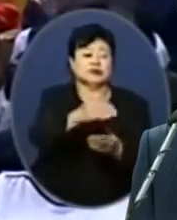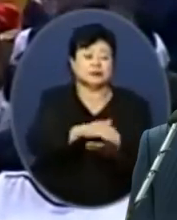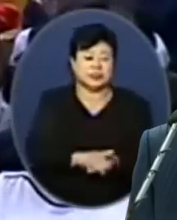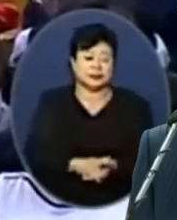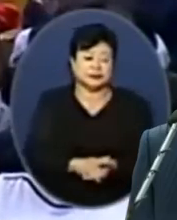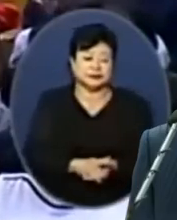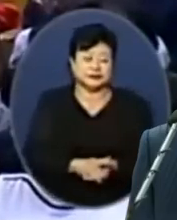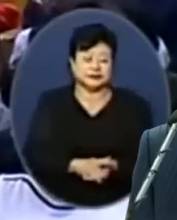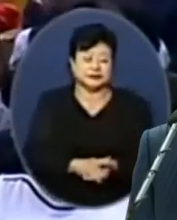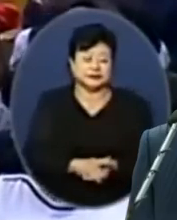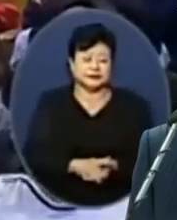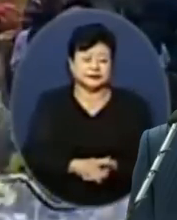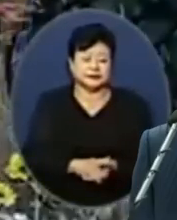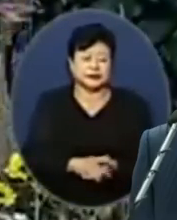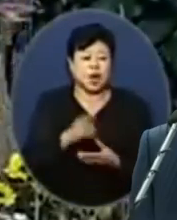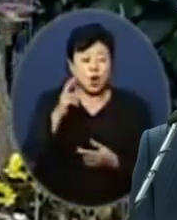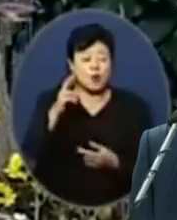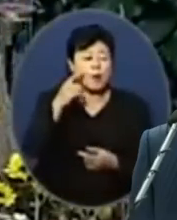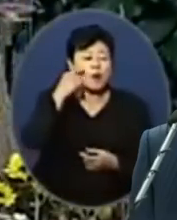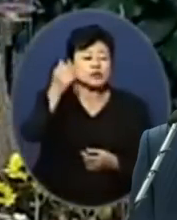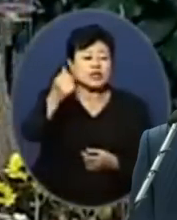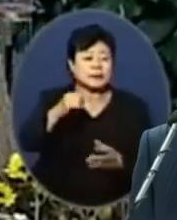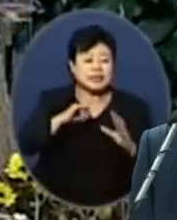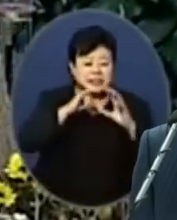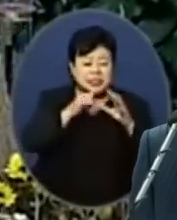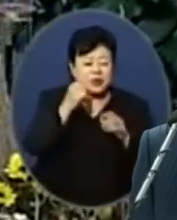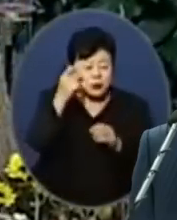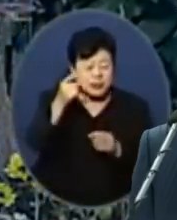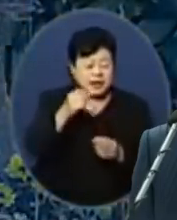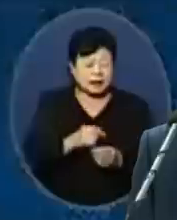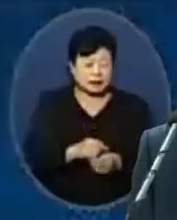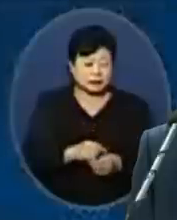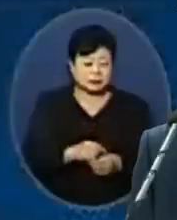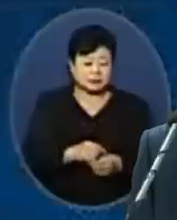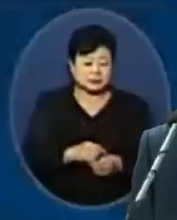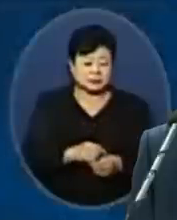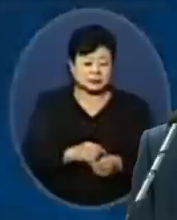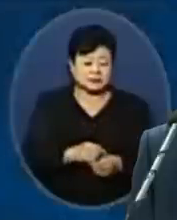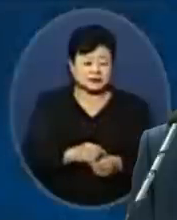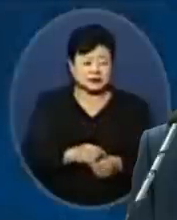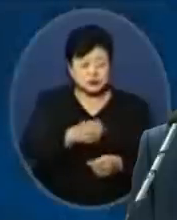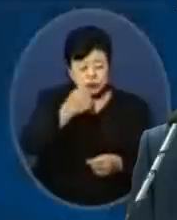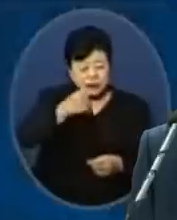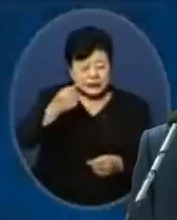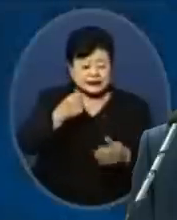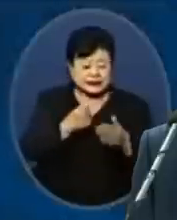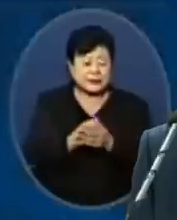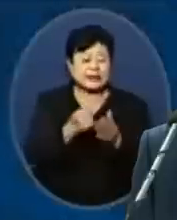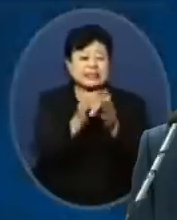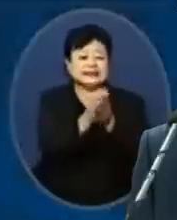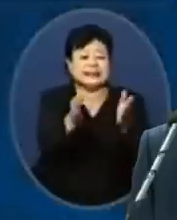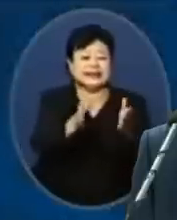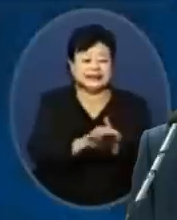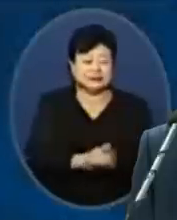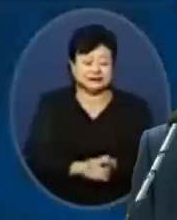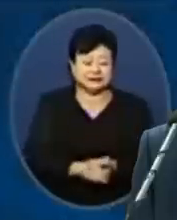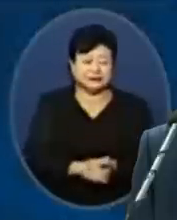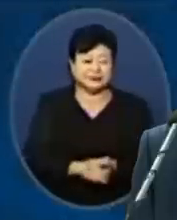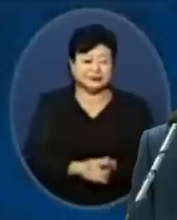것입니다. 로버트 슐러 목사님은 이 세상의 위대한 일은 모두 위대한 꿈을 갖는 데서 시작한다고